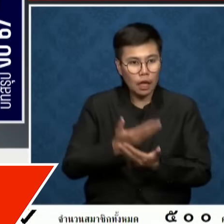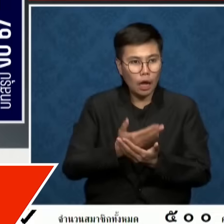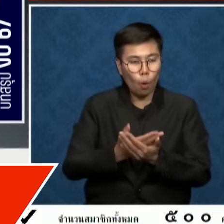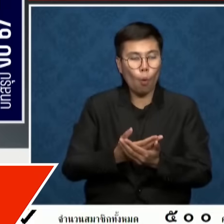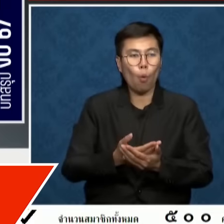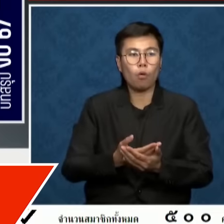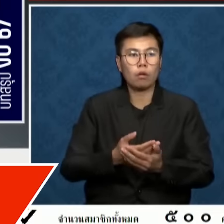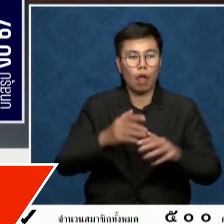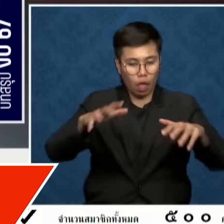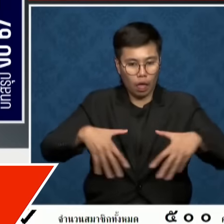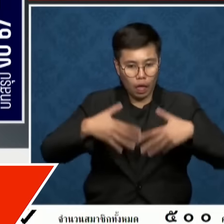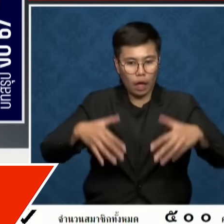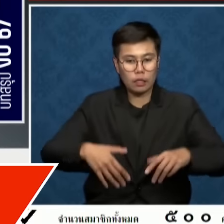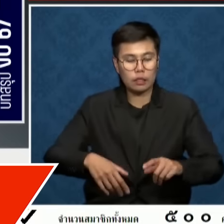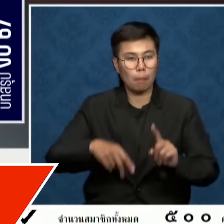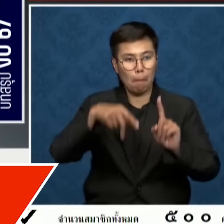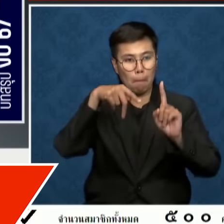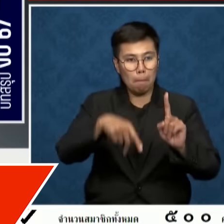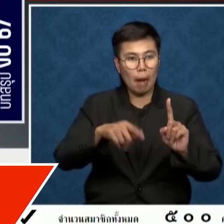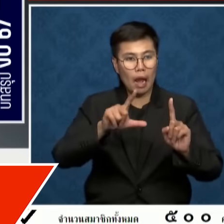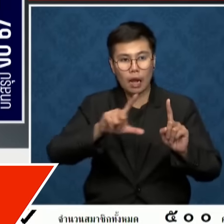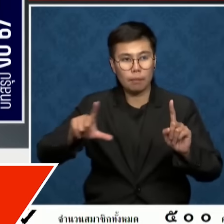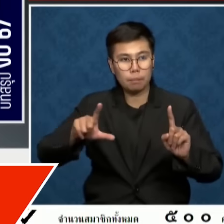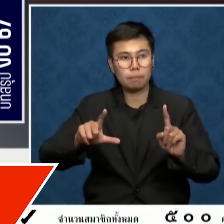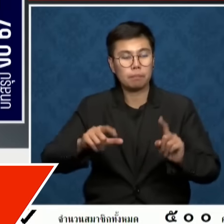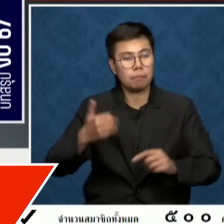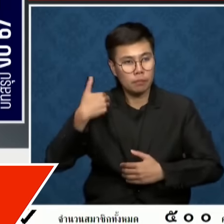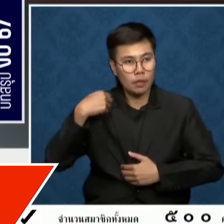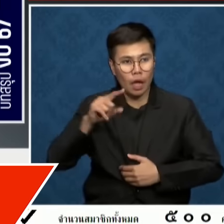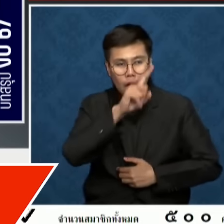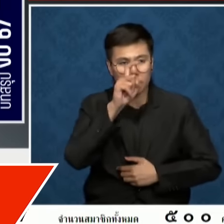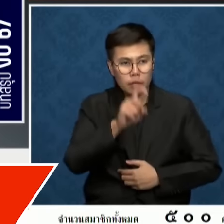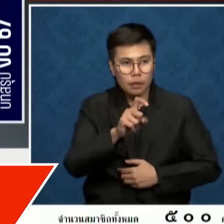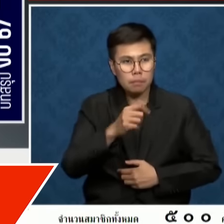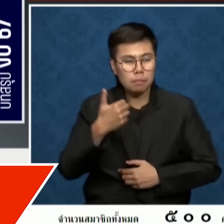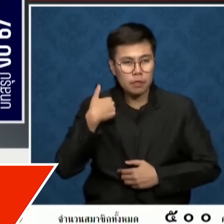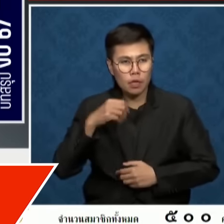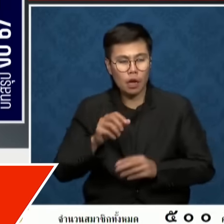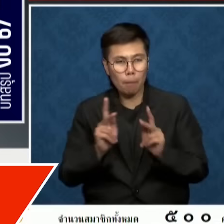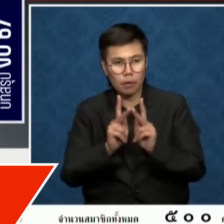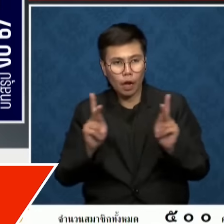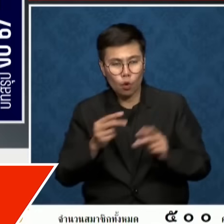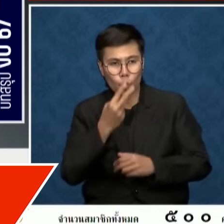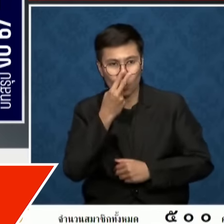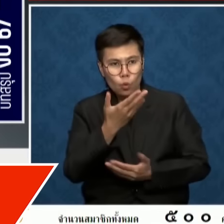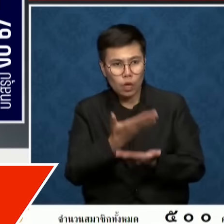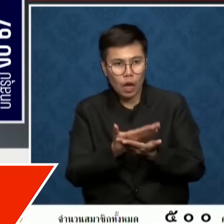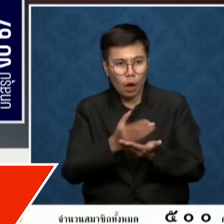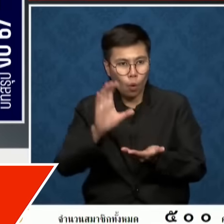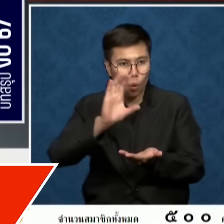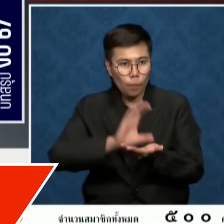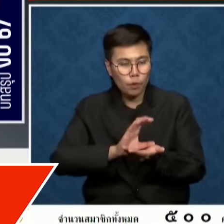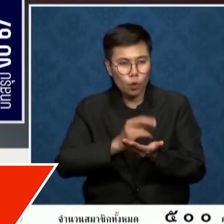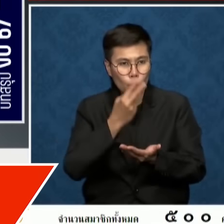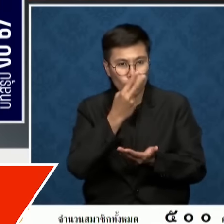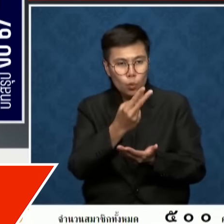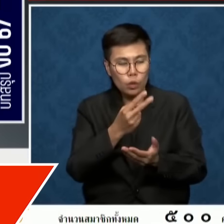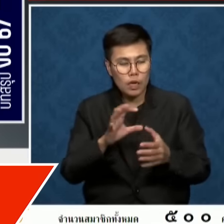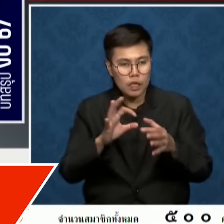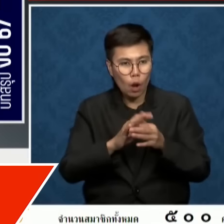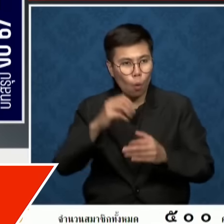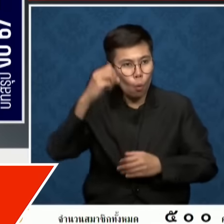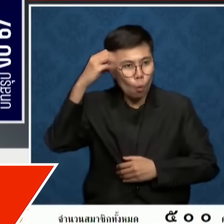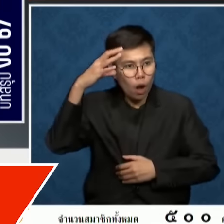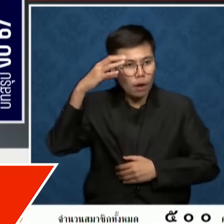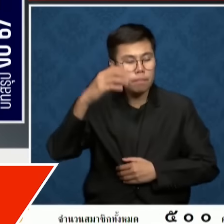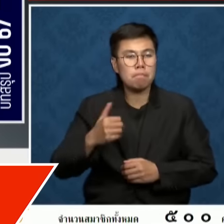า 1000 ล้านบาทและเคยมีข้อสังเกตของกรมมาที่การติดตามงบวาในบรดาสินค้า บญชีนวตกรรมด้านไฟฟ้